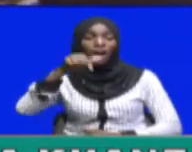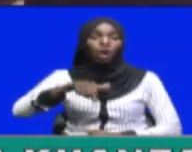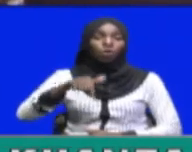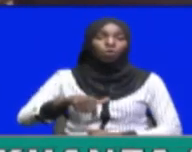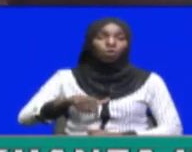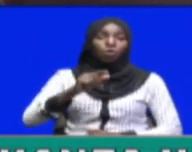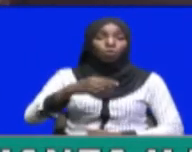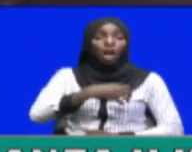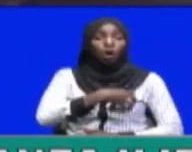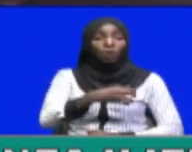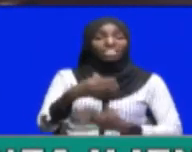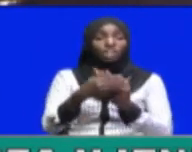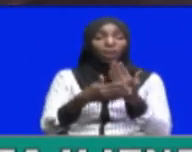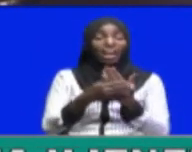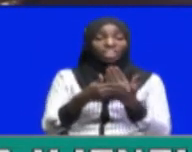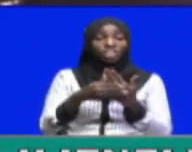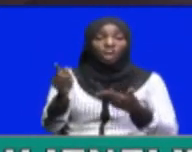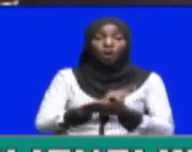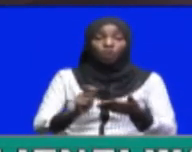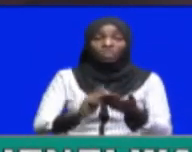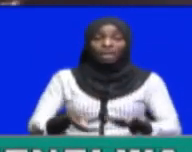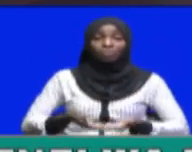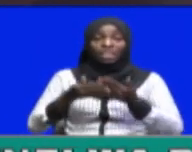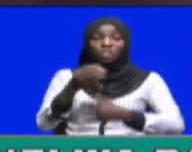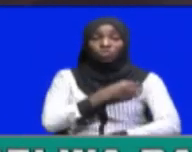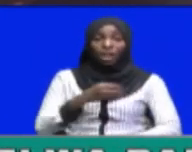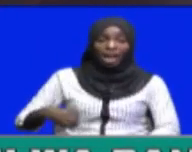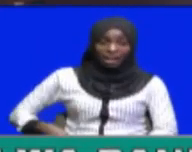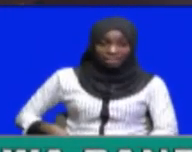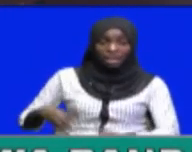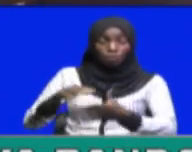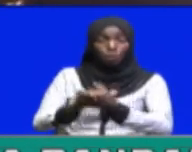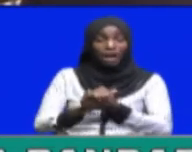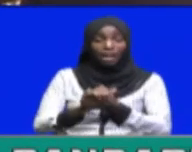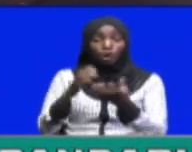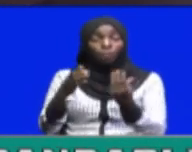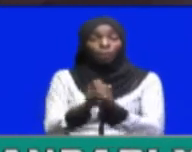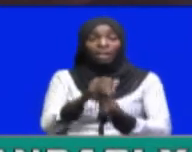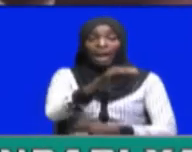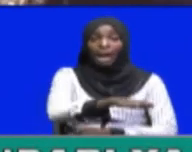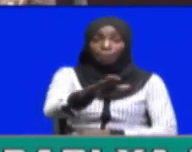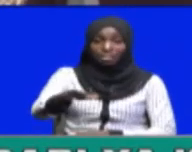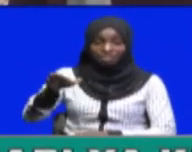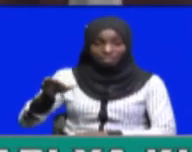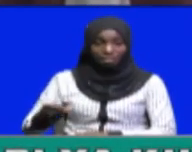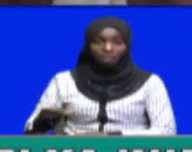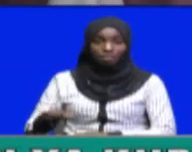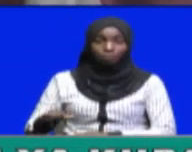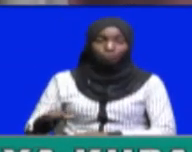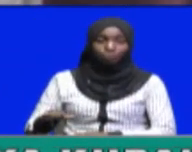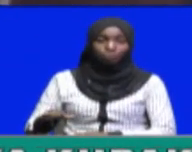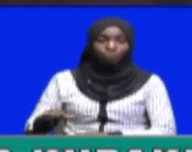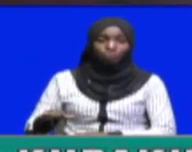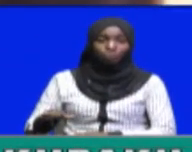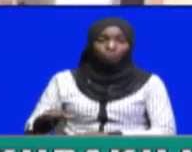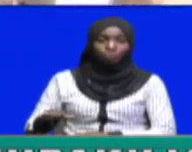kuwa waziri wa nchi ofisi ya makamu wa rais muungano na mazingira, huku aliyekuwa waziri wa wizara hiyo George Simba Chawene akiteuliwa kuwa waziri